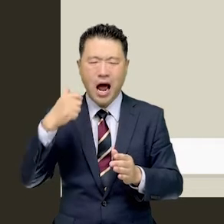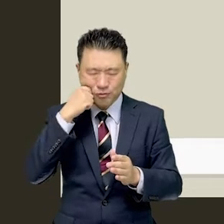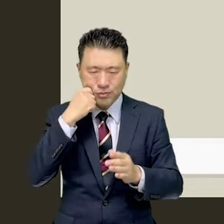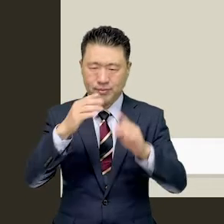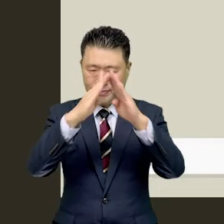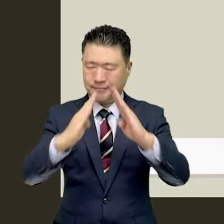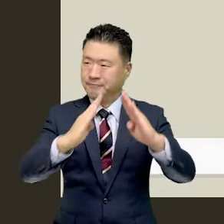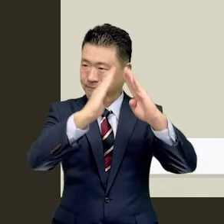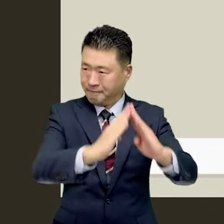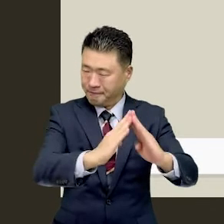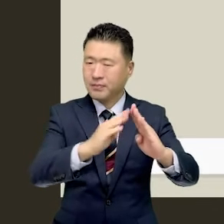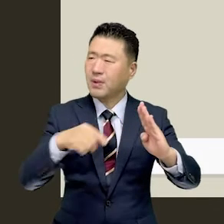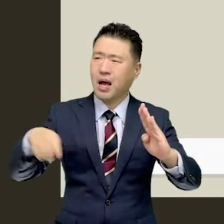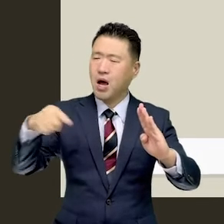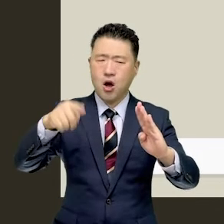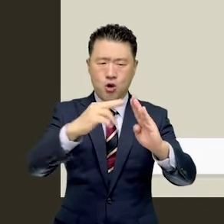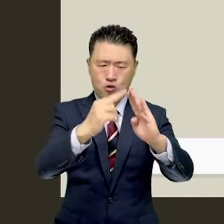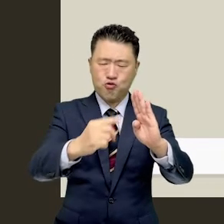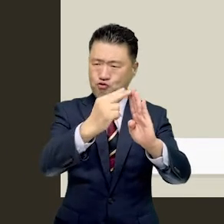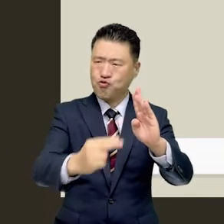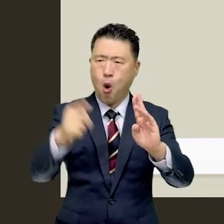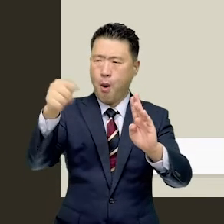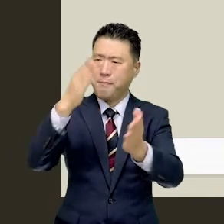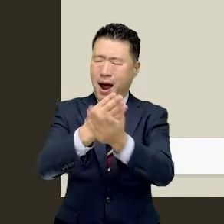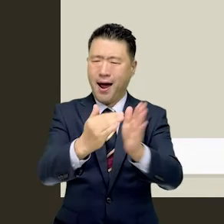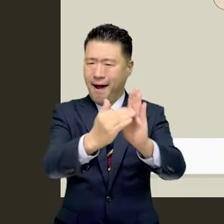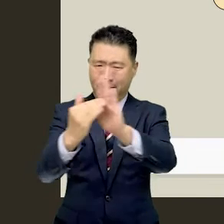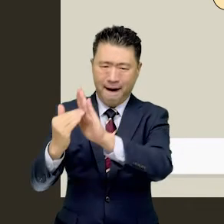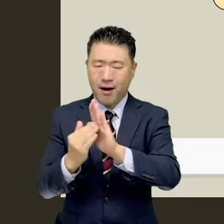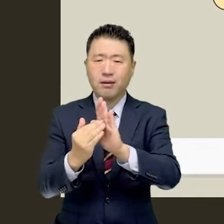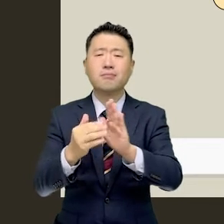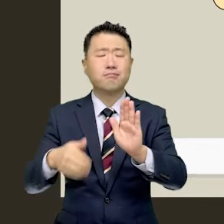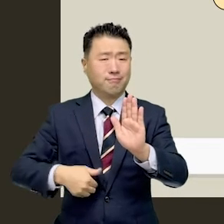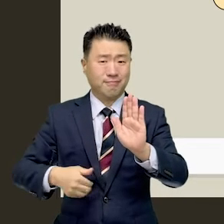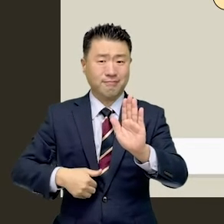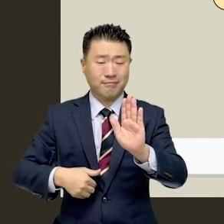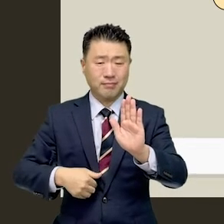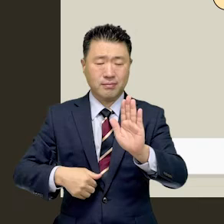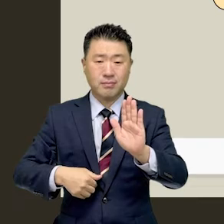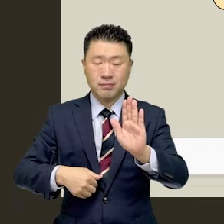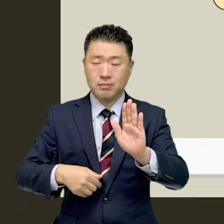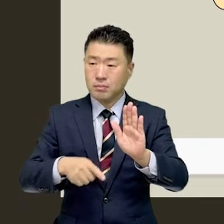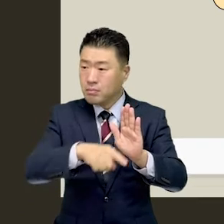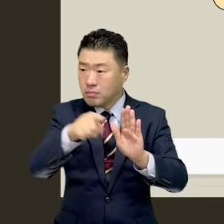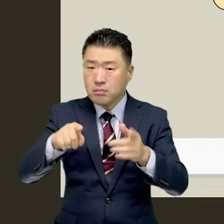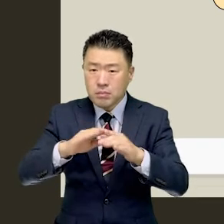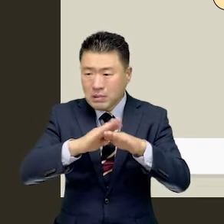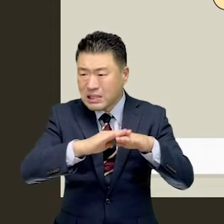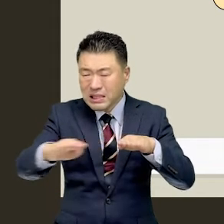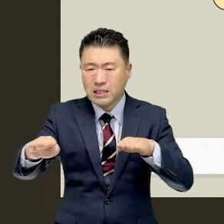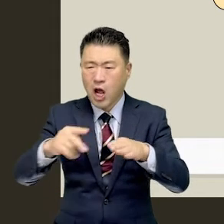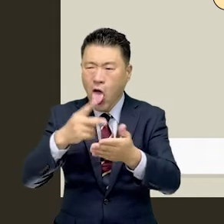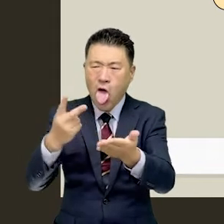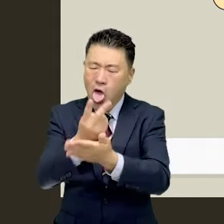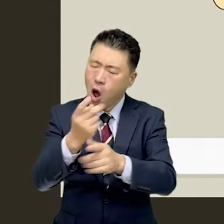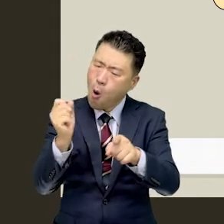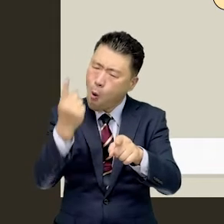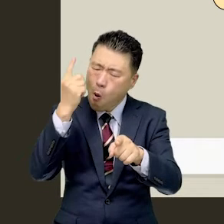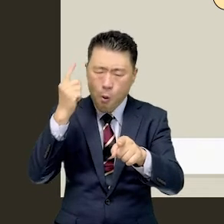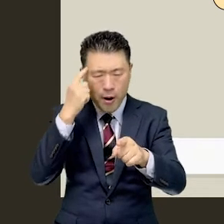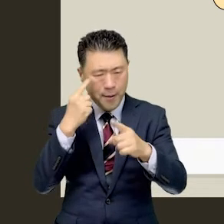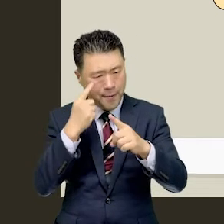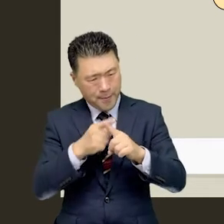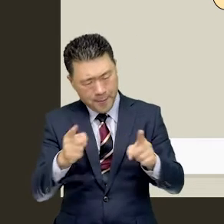세우고 우회로를 안내해야 합니다. 미끄러운 바닥 표면은 바닥 표면이 미끄러워진 원인을